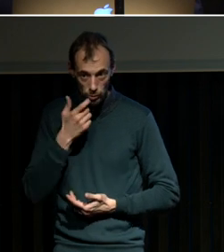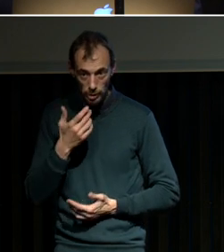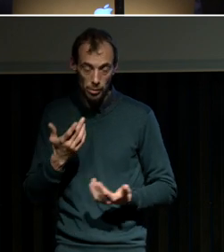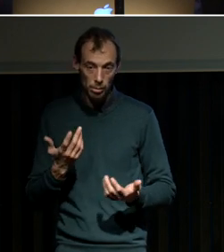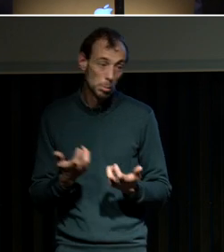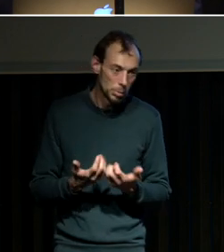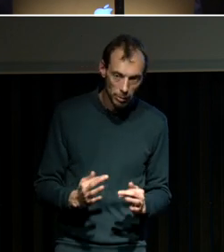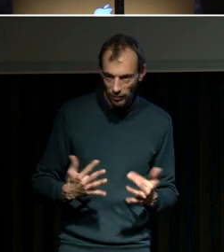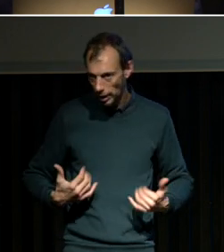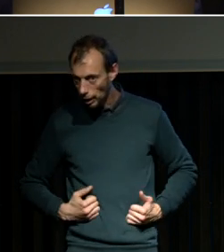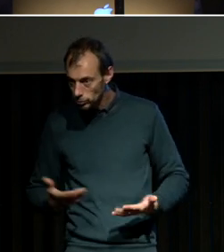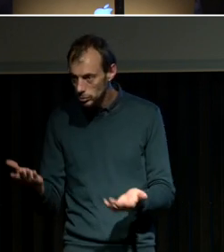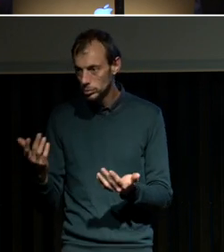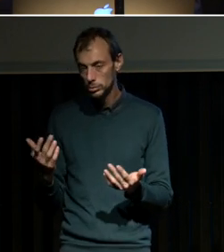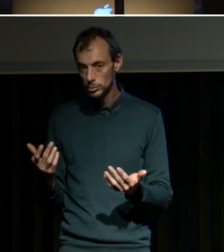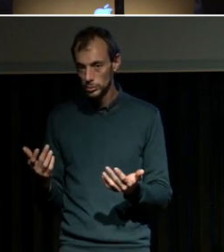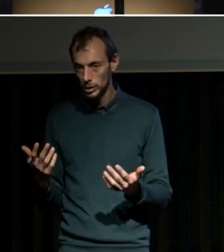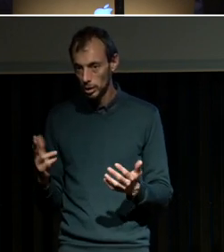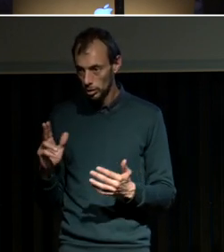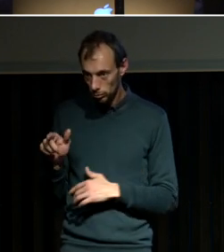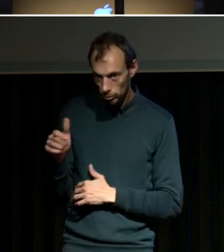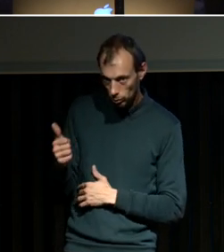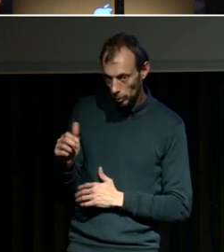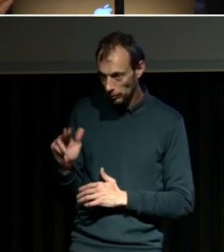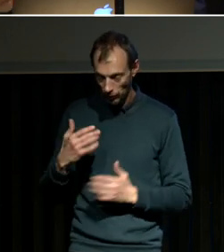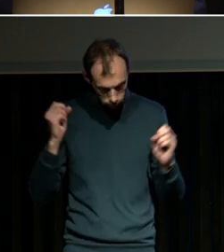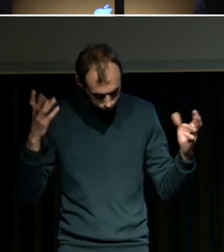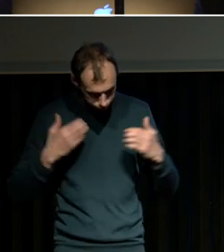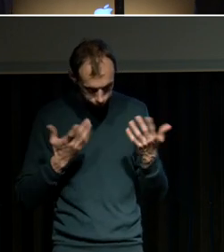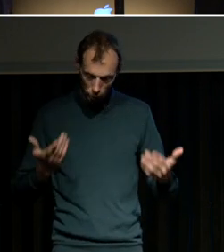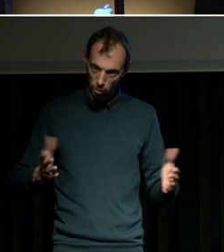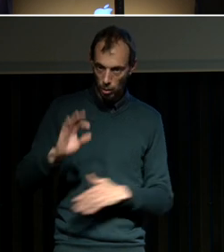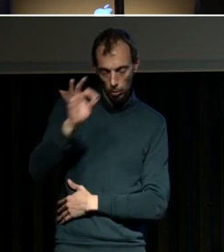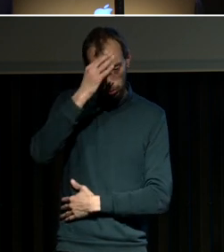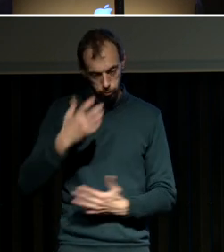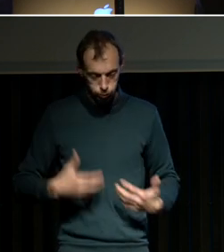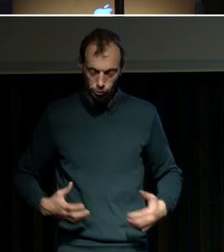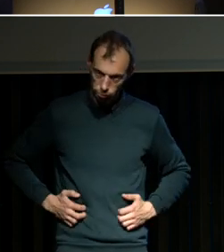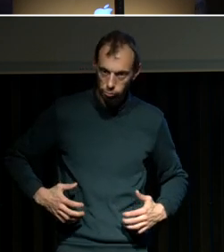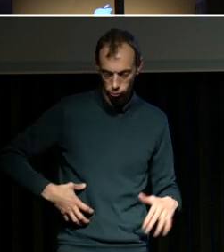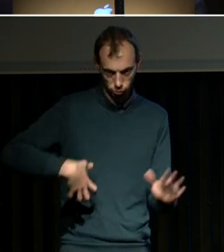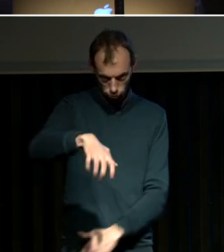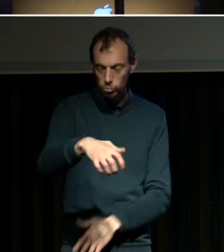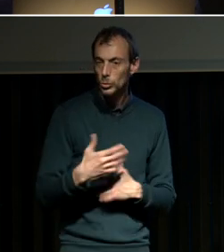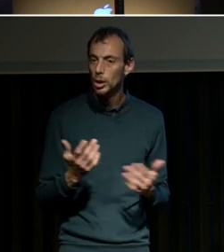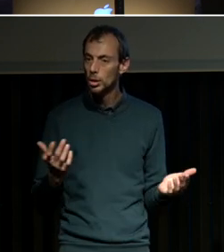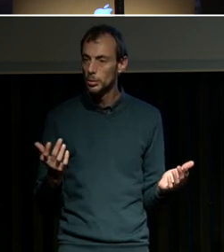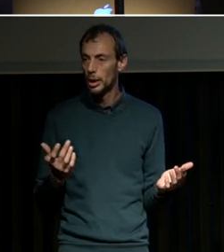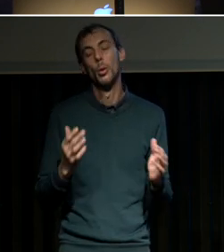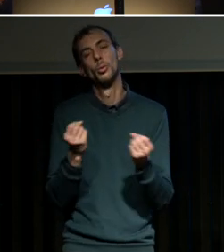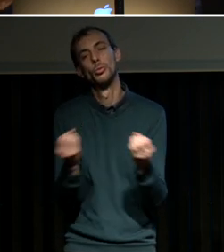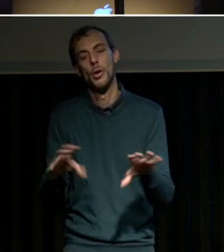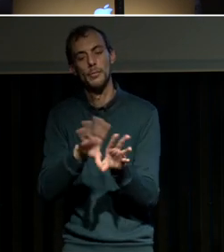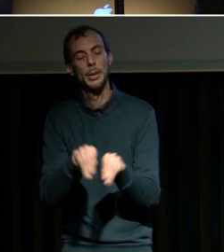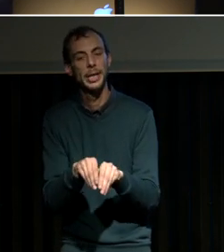mais il ne faut pas que ce geste lui soit délétère. C'est souvent dans un cadre familial, mais comme je le disais, maintenant, on peut le faire dans